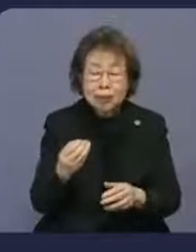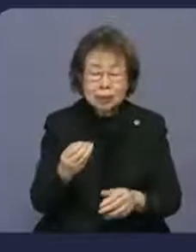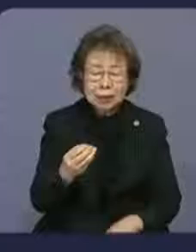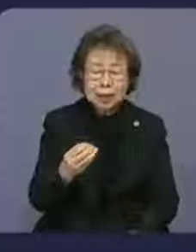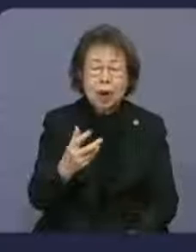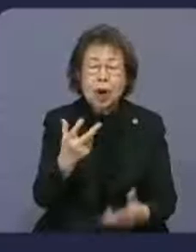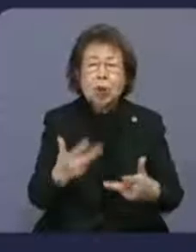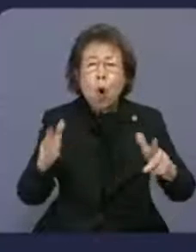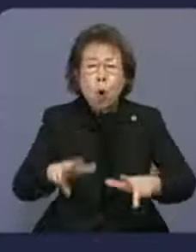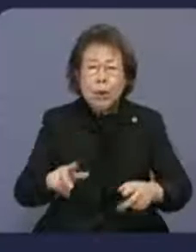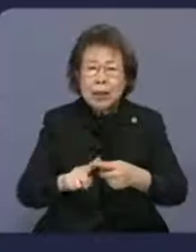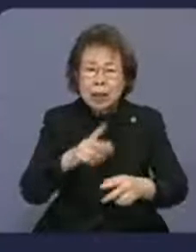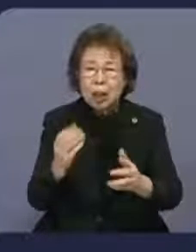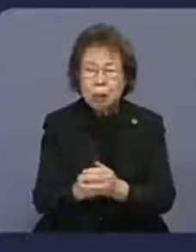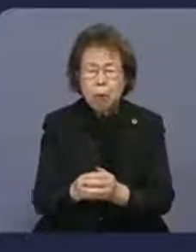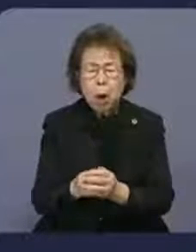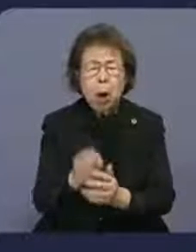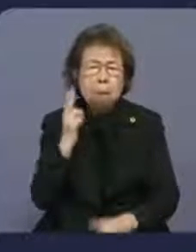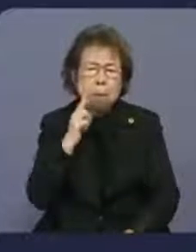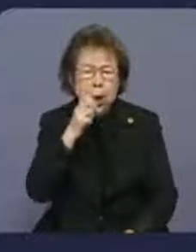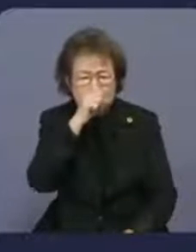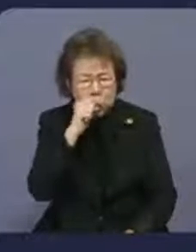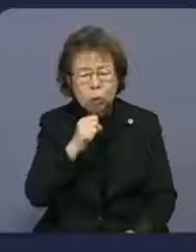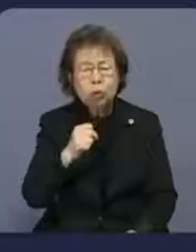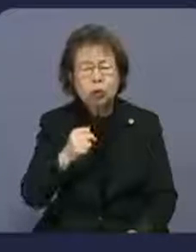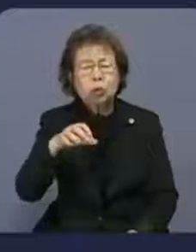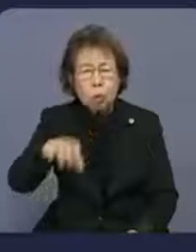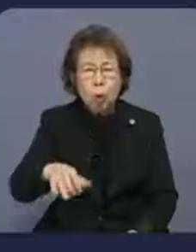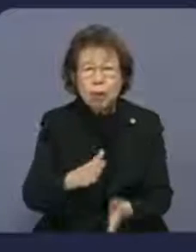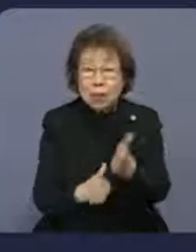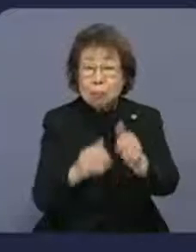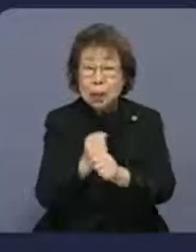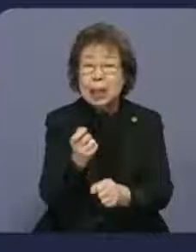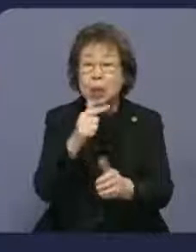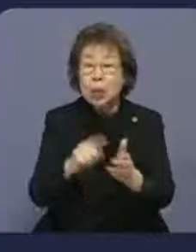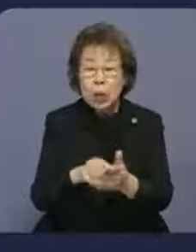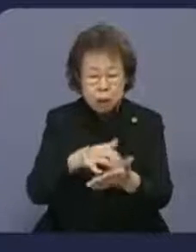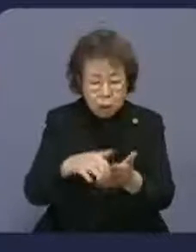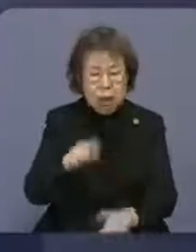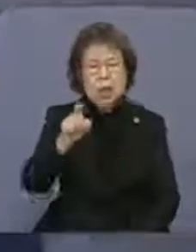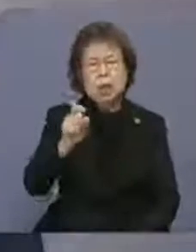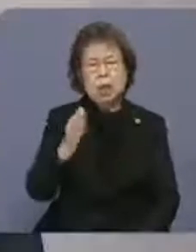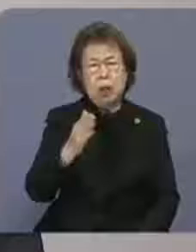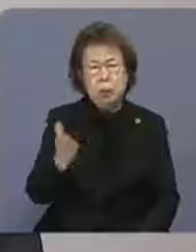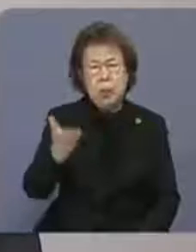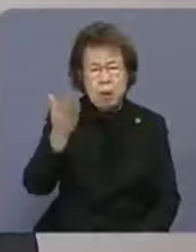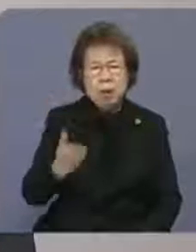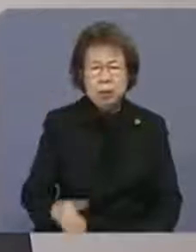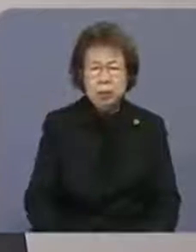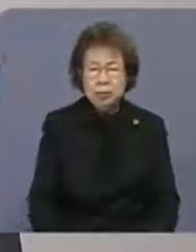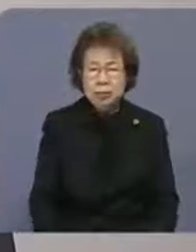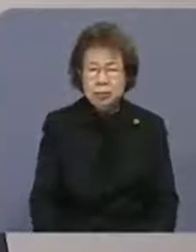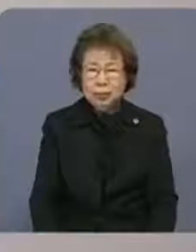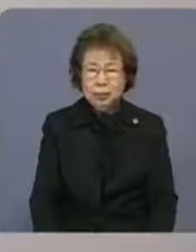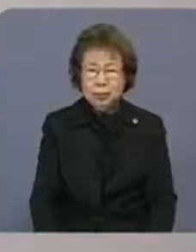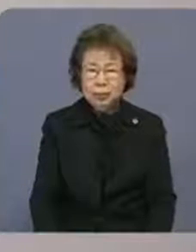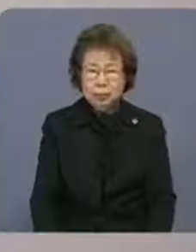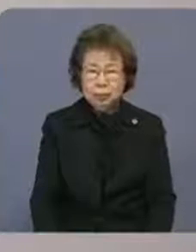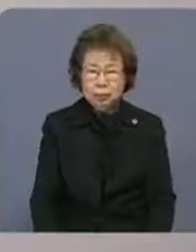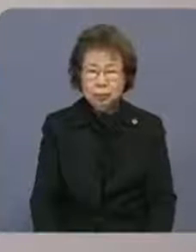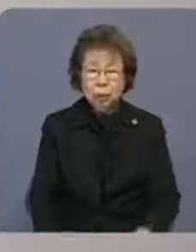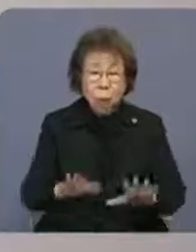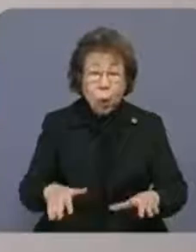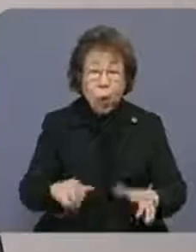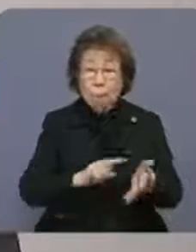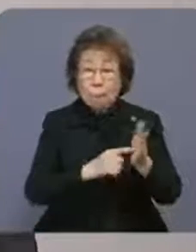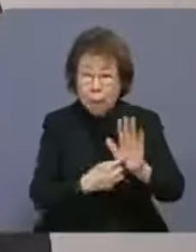통한 글로벌 매력도시 완성 등 4대 분야 주요 공약은 10여 개입니다. 오늘